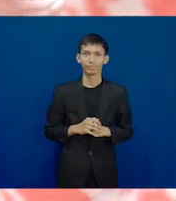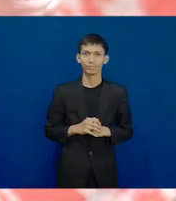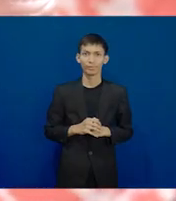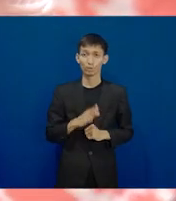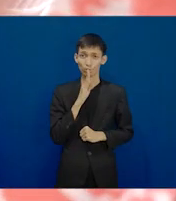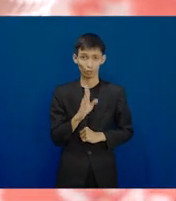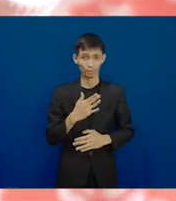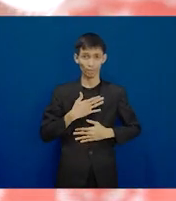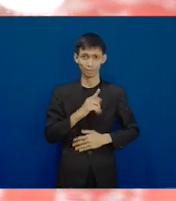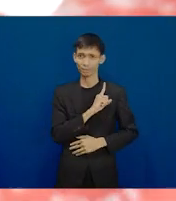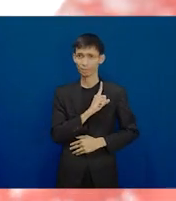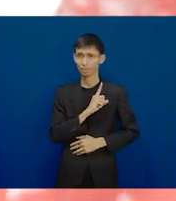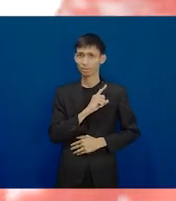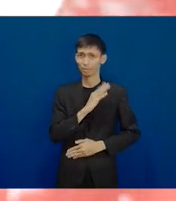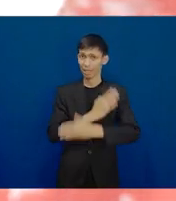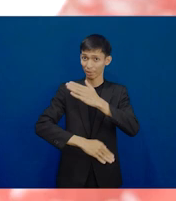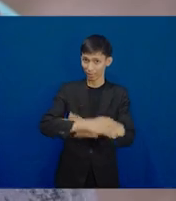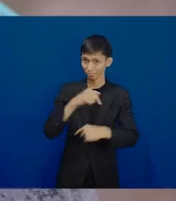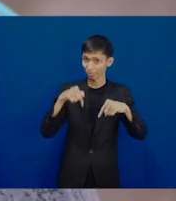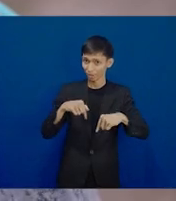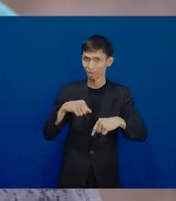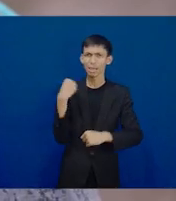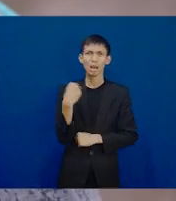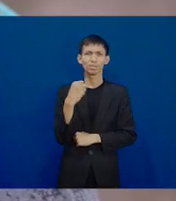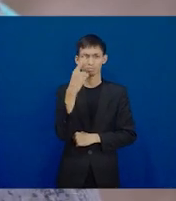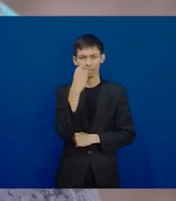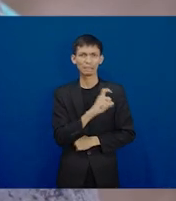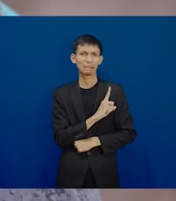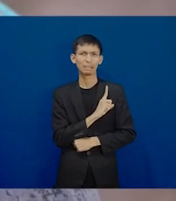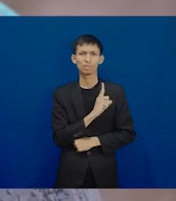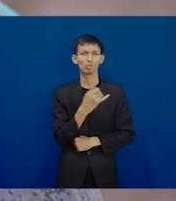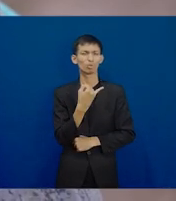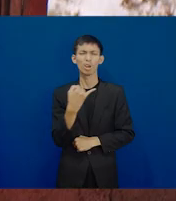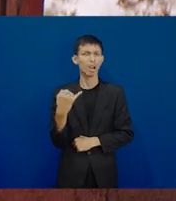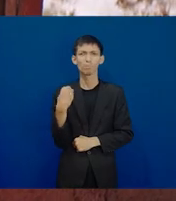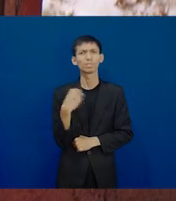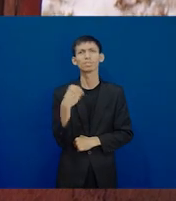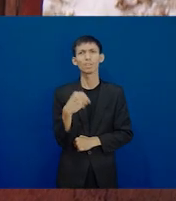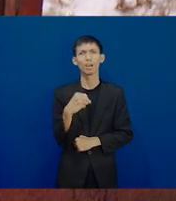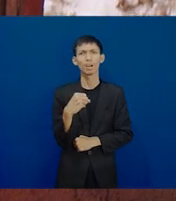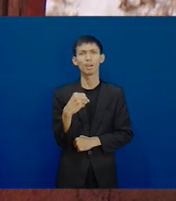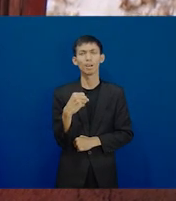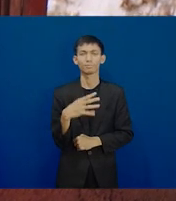dianggap jujur kami sebagai di faabel kami tidak bisa percaya diri